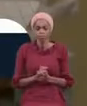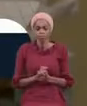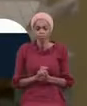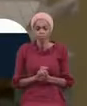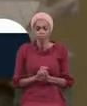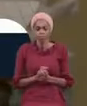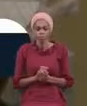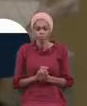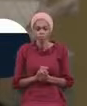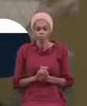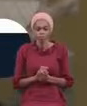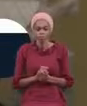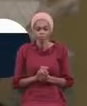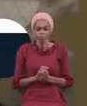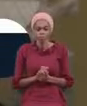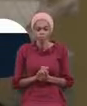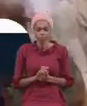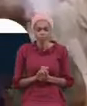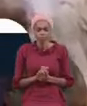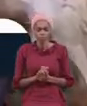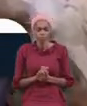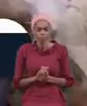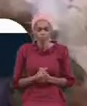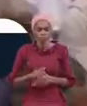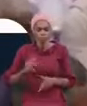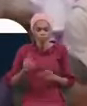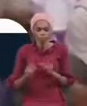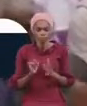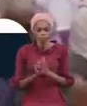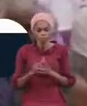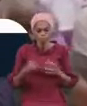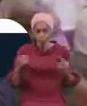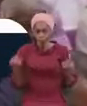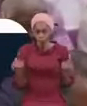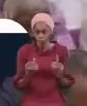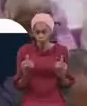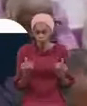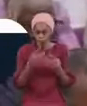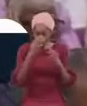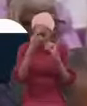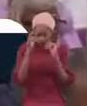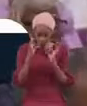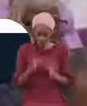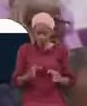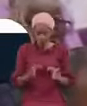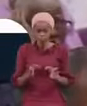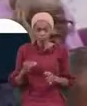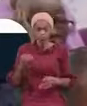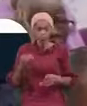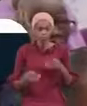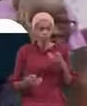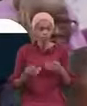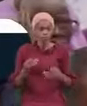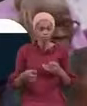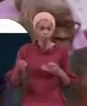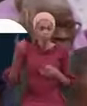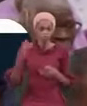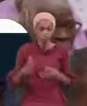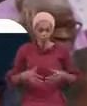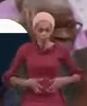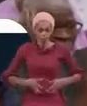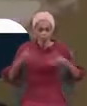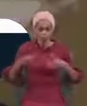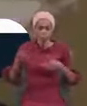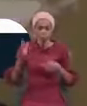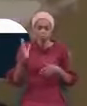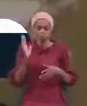moi ce qui donne au péchés présemptuux jugement de Dieu et son indation les attend ensuite